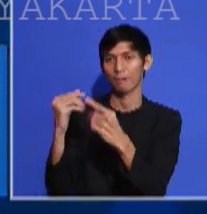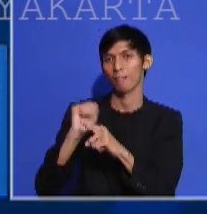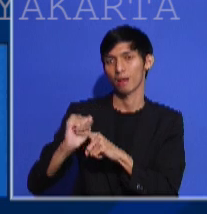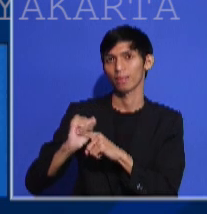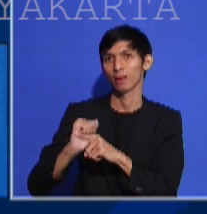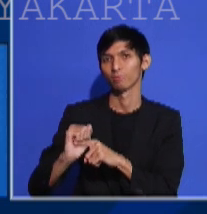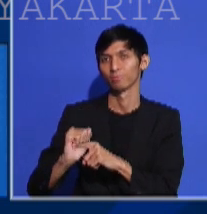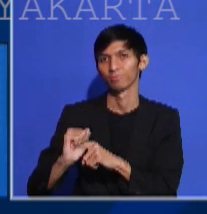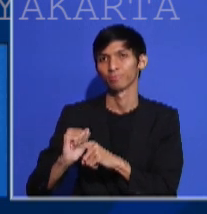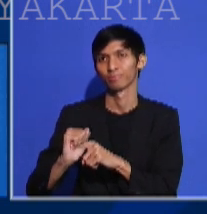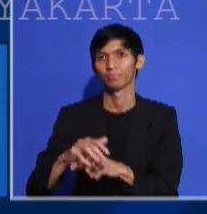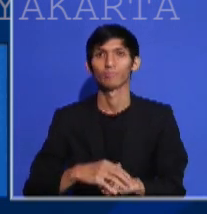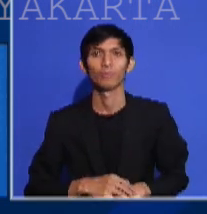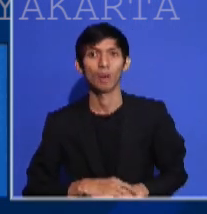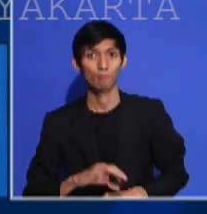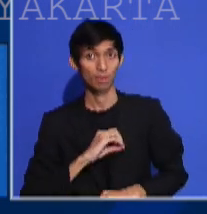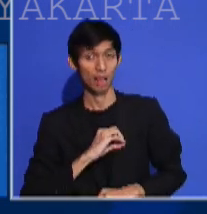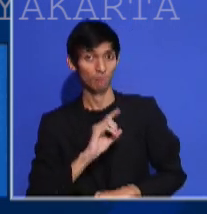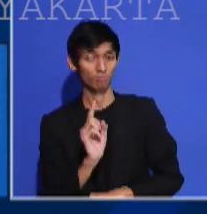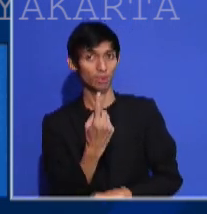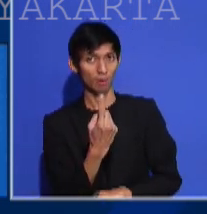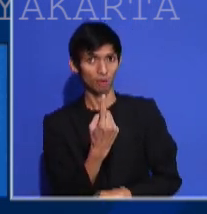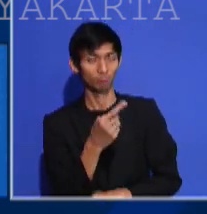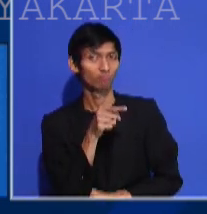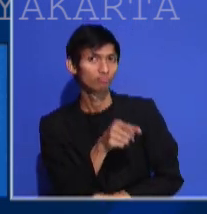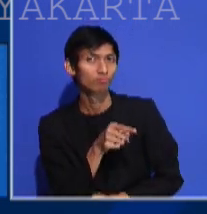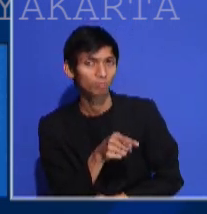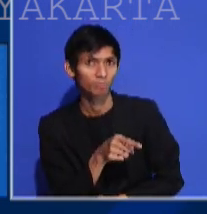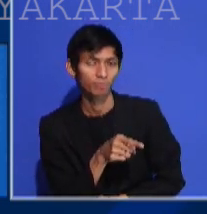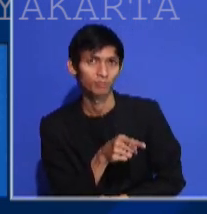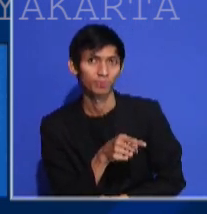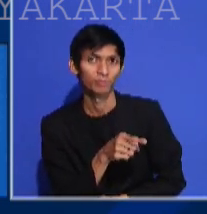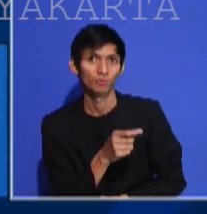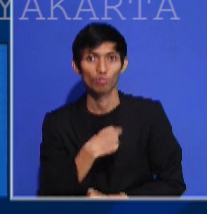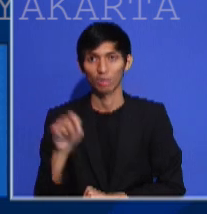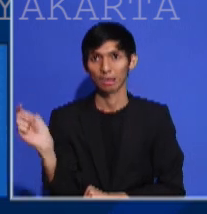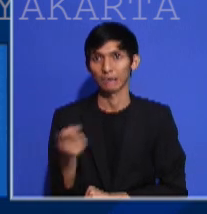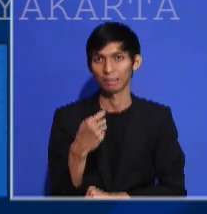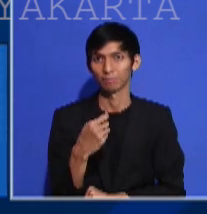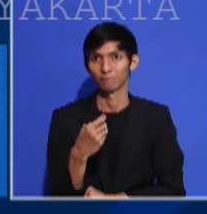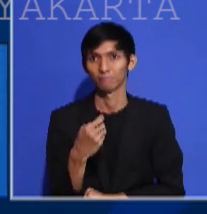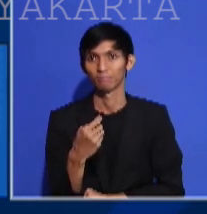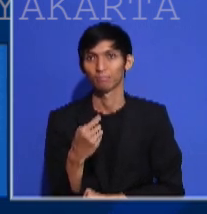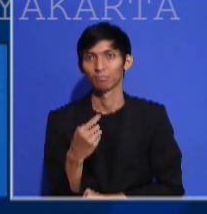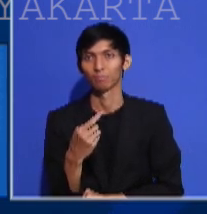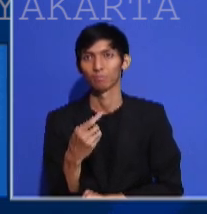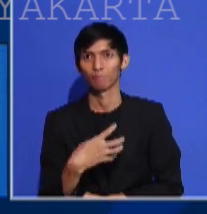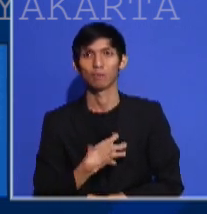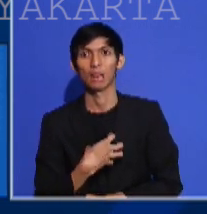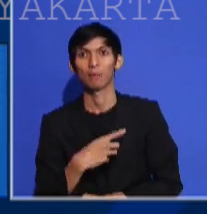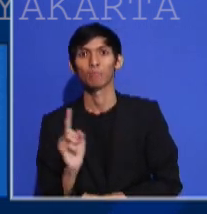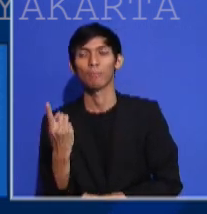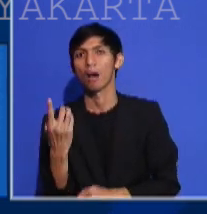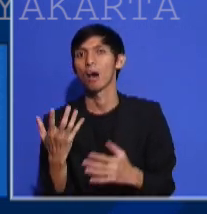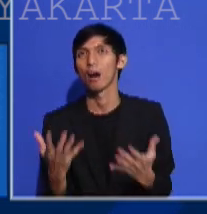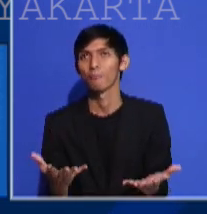medali pertama ketika bulu tangkis ini menjadi cabor yang dipilih Konita boleh kami tahu